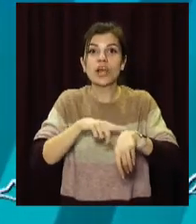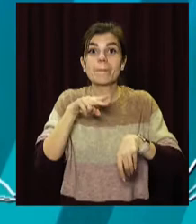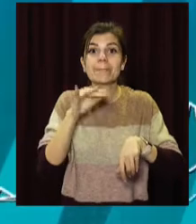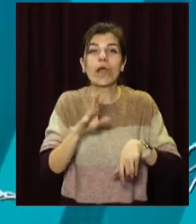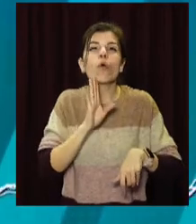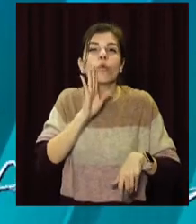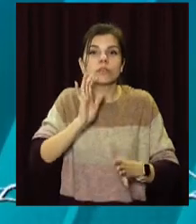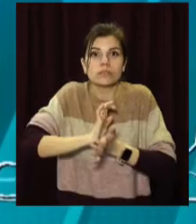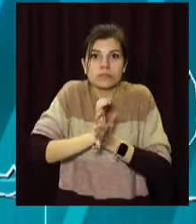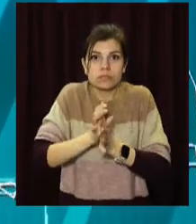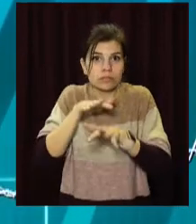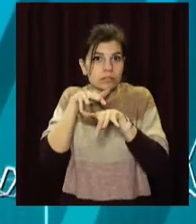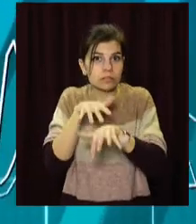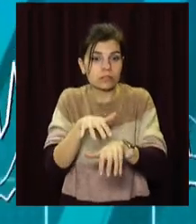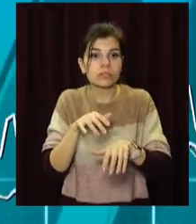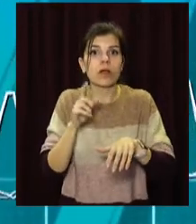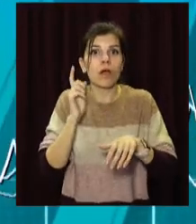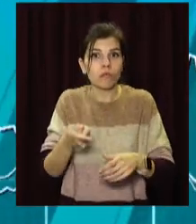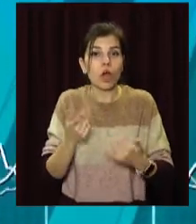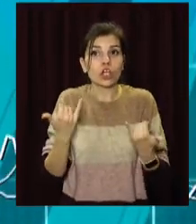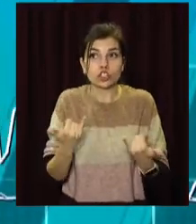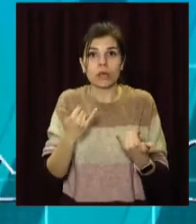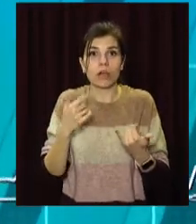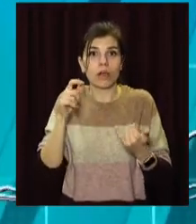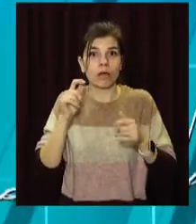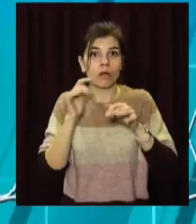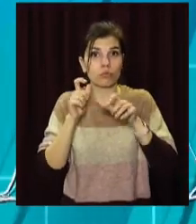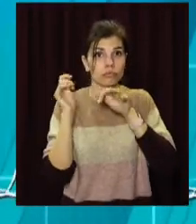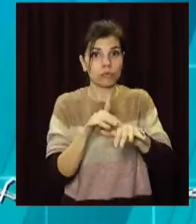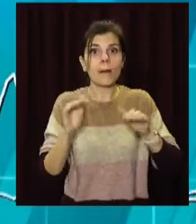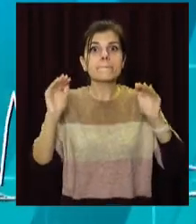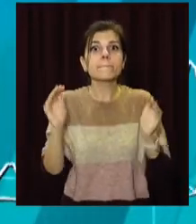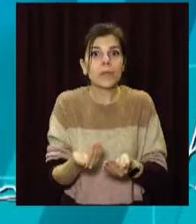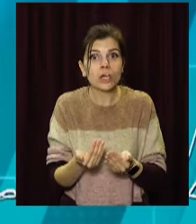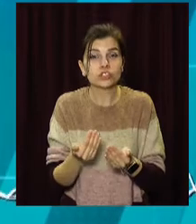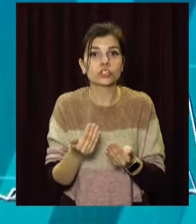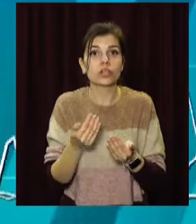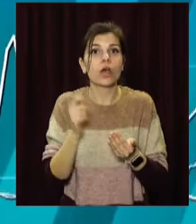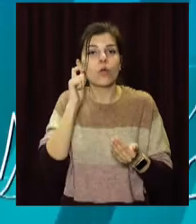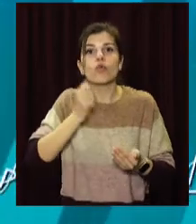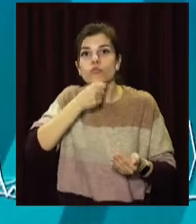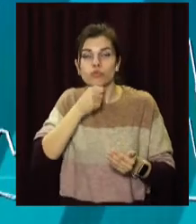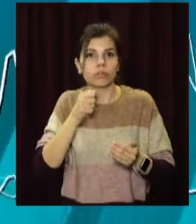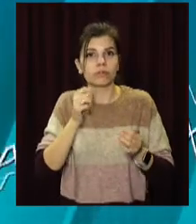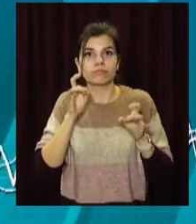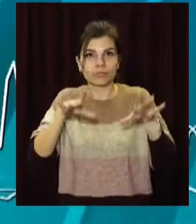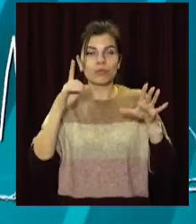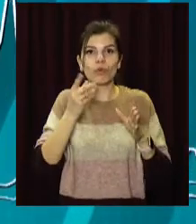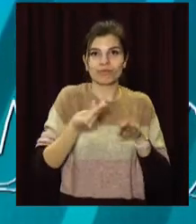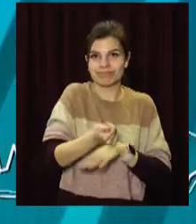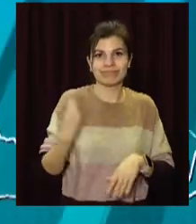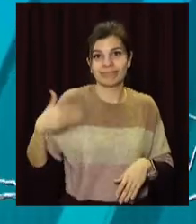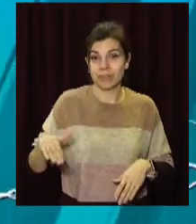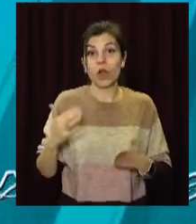реально появилось гораздо меньше, ну теперь появляется гораздо меньше людей преклонного возраста и как раз уязвимых